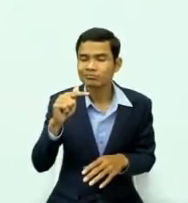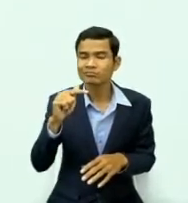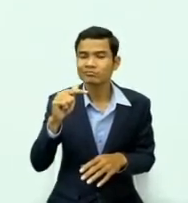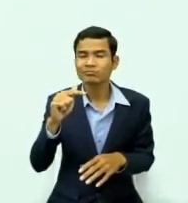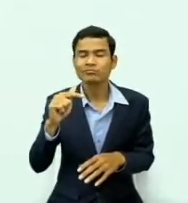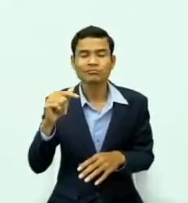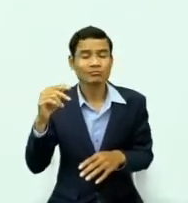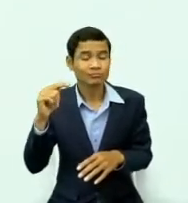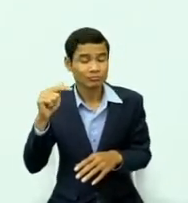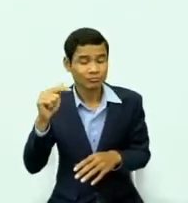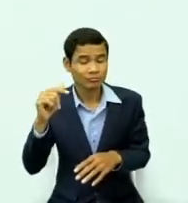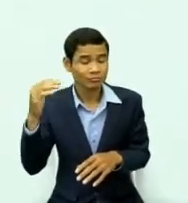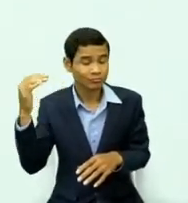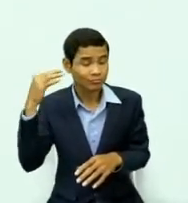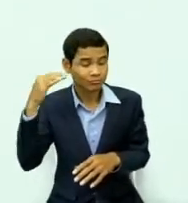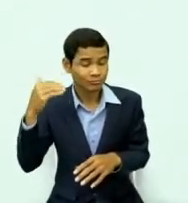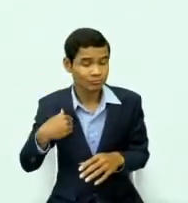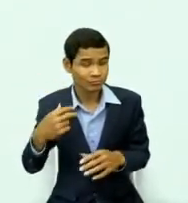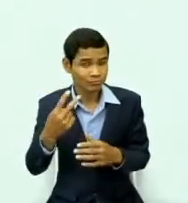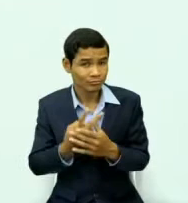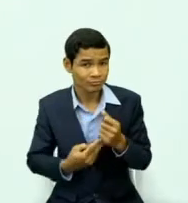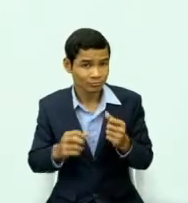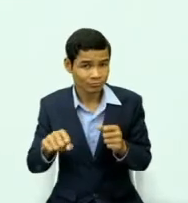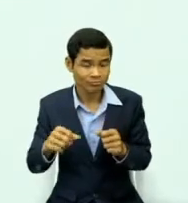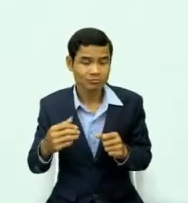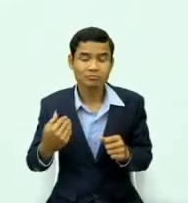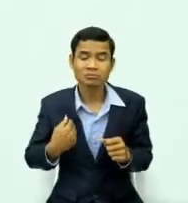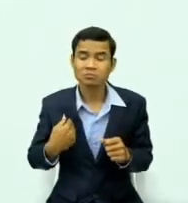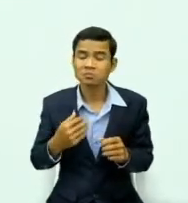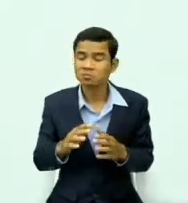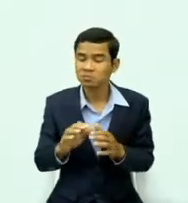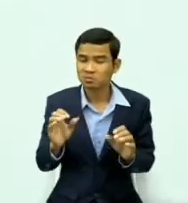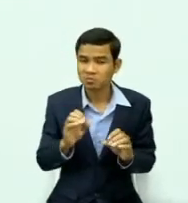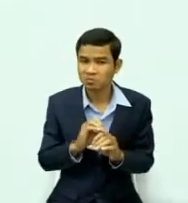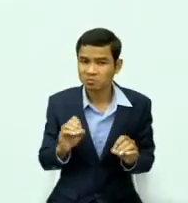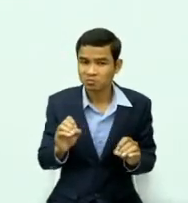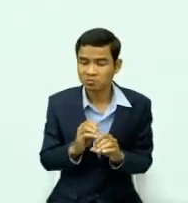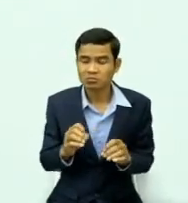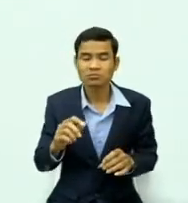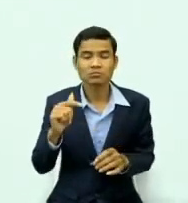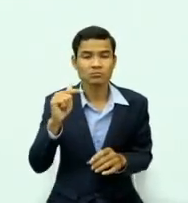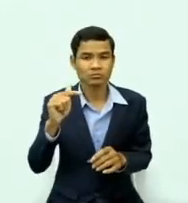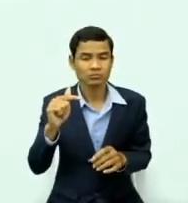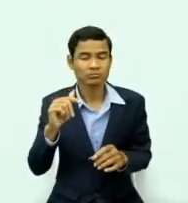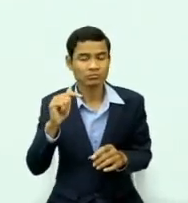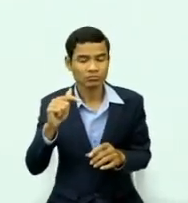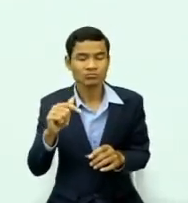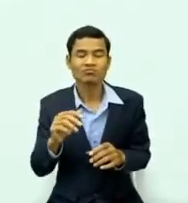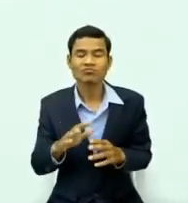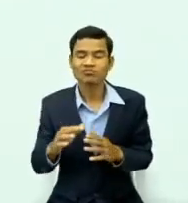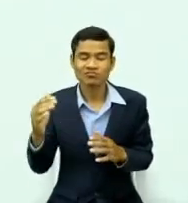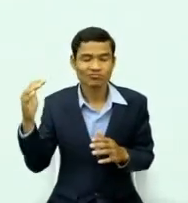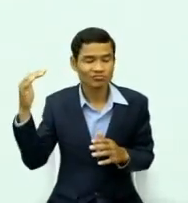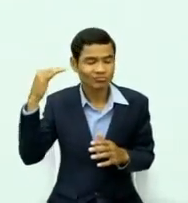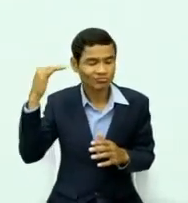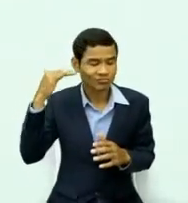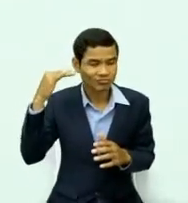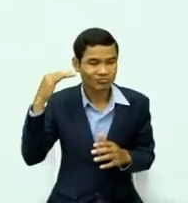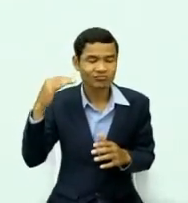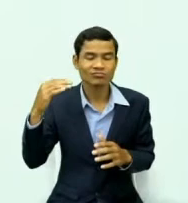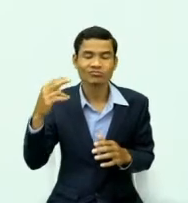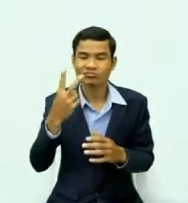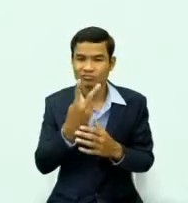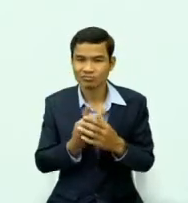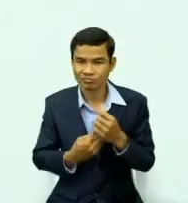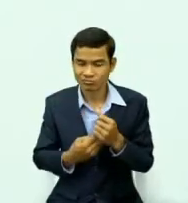nâng kê ớt con cha là con ông chua nít ngơ bổ miên sọc so cu tê được chân nét ngày ní cha dưới nâng đã sọc so